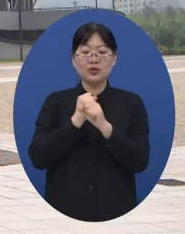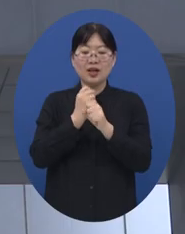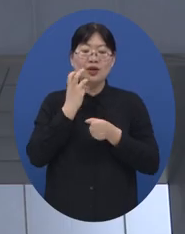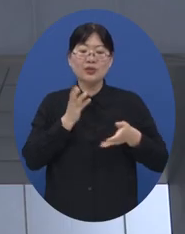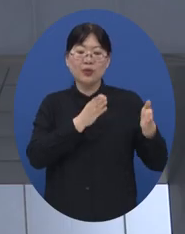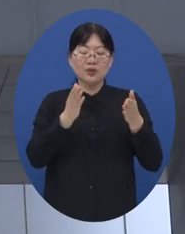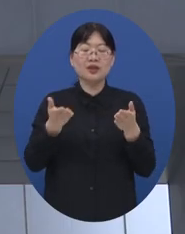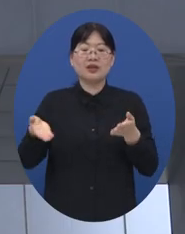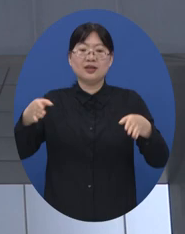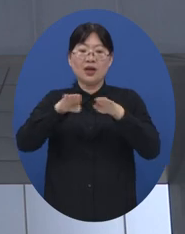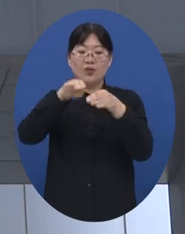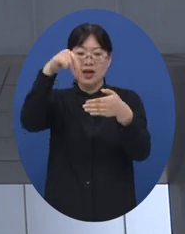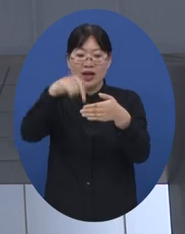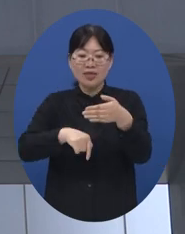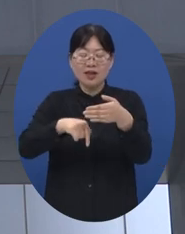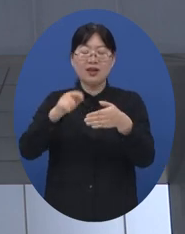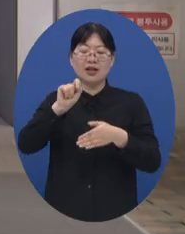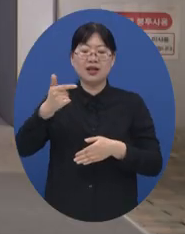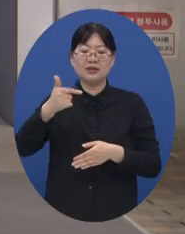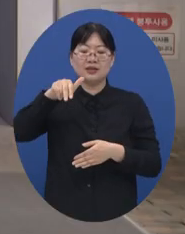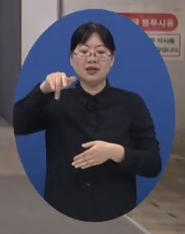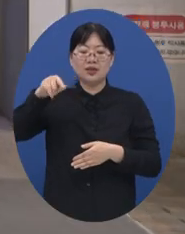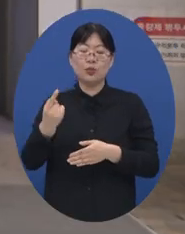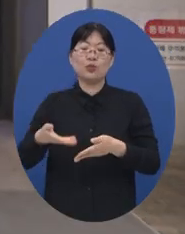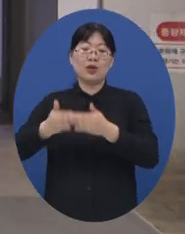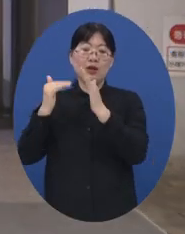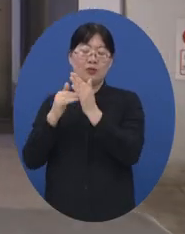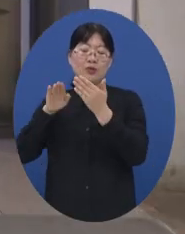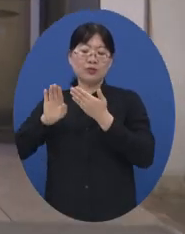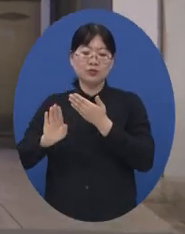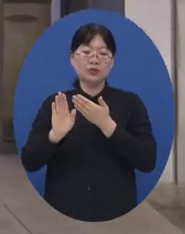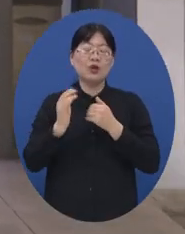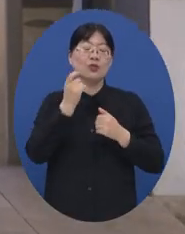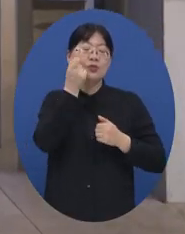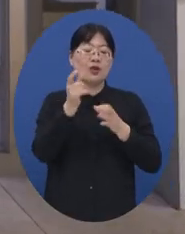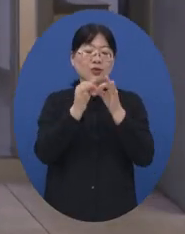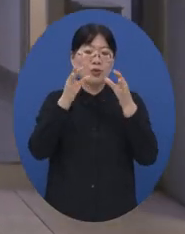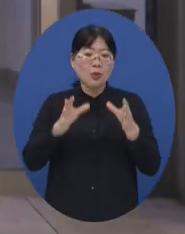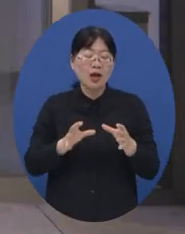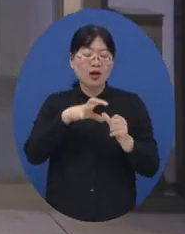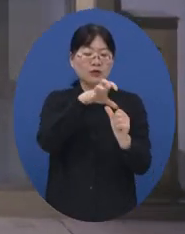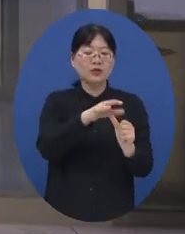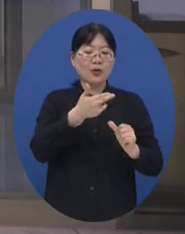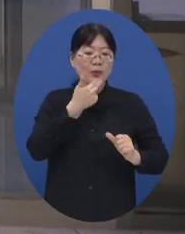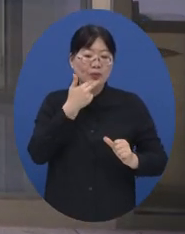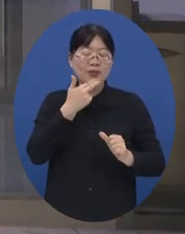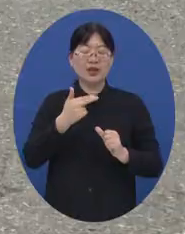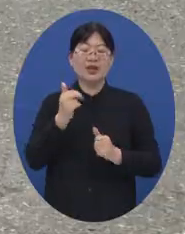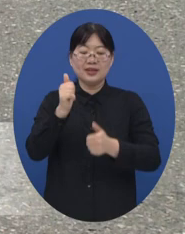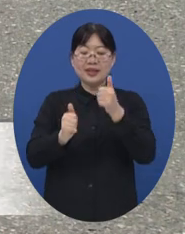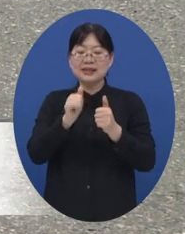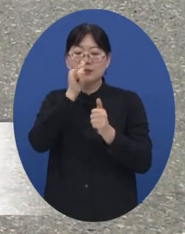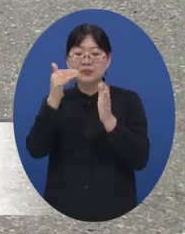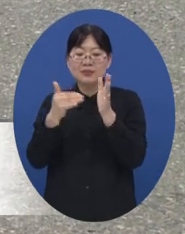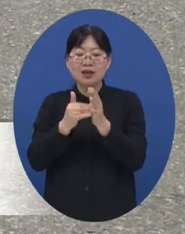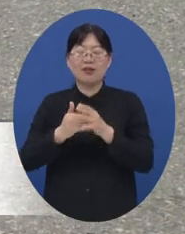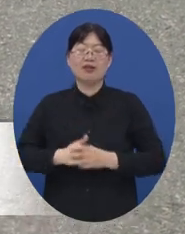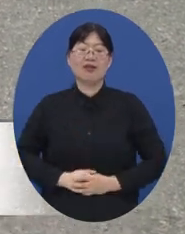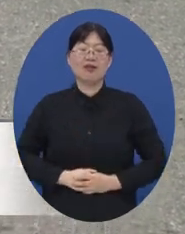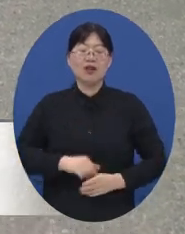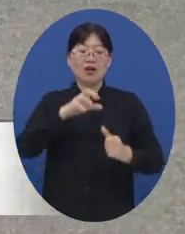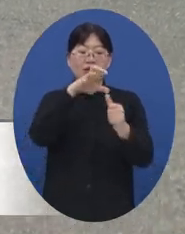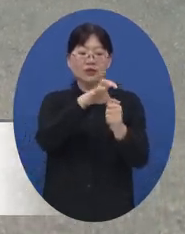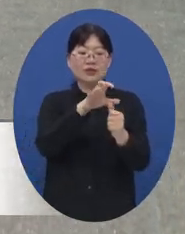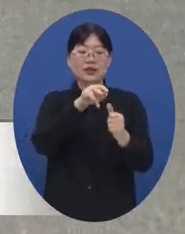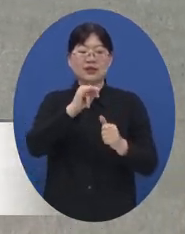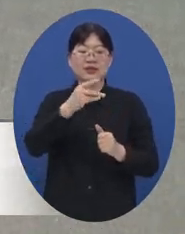종합경기타운에 관제소를 마련하고 오는 12월까지 6개월 동안 규제 없이 드론 비행 테스트가 이뤄집니다. 국토교통부의 드론